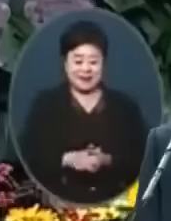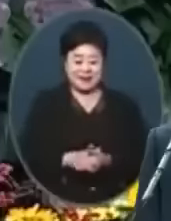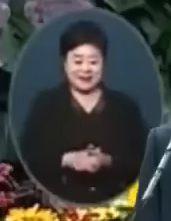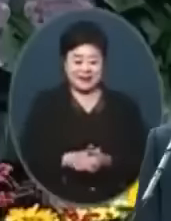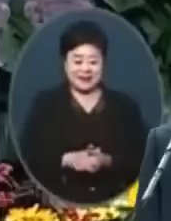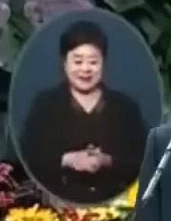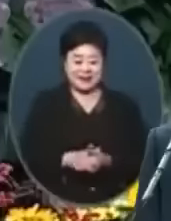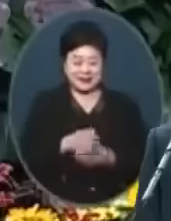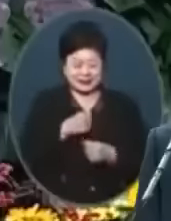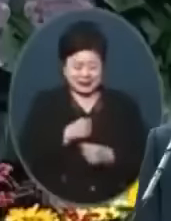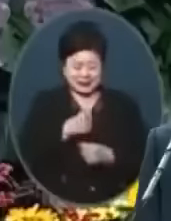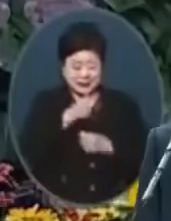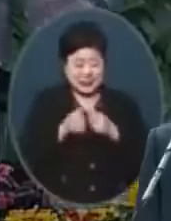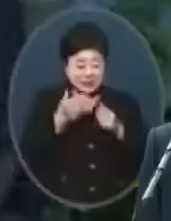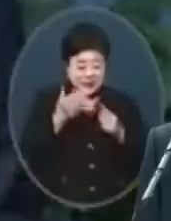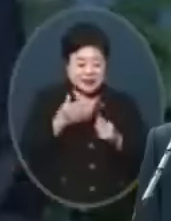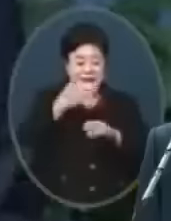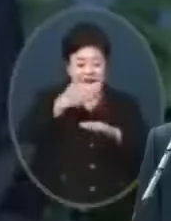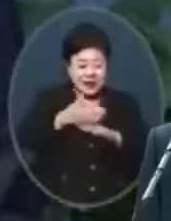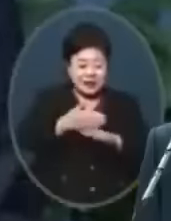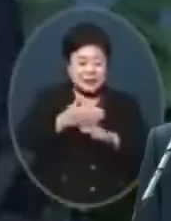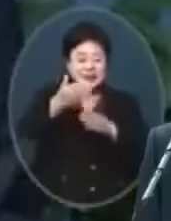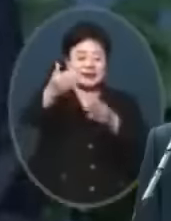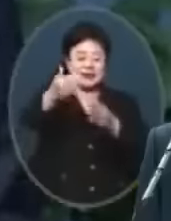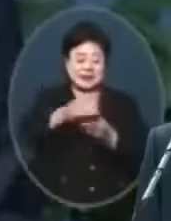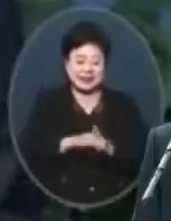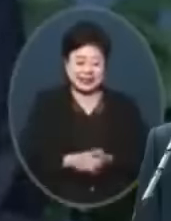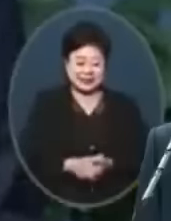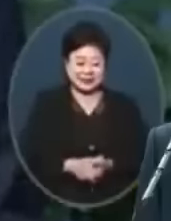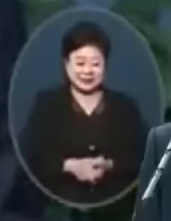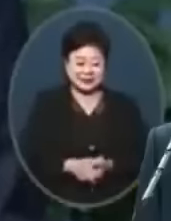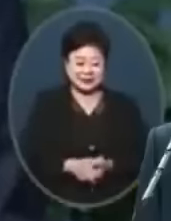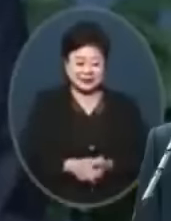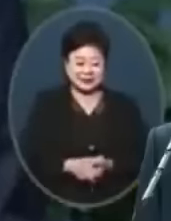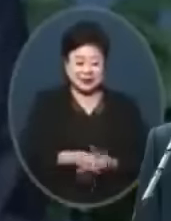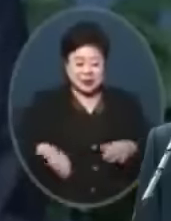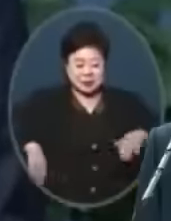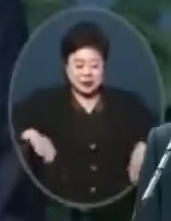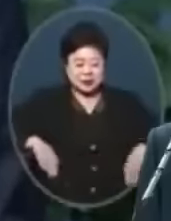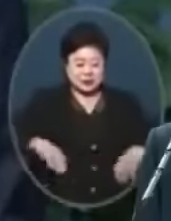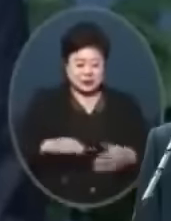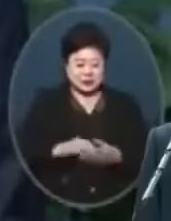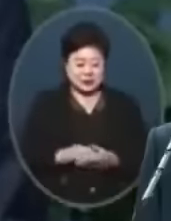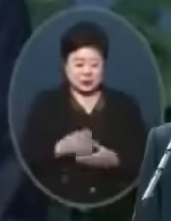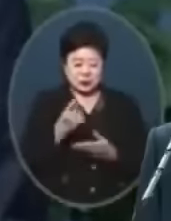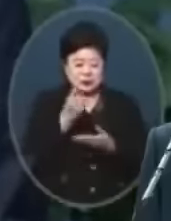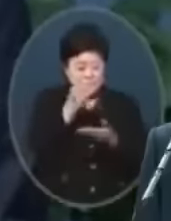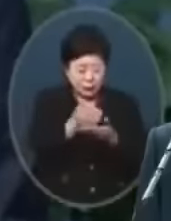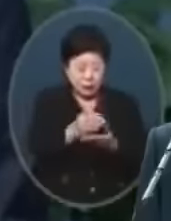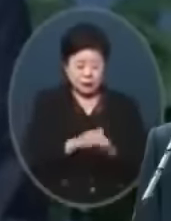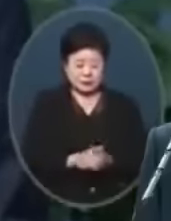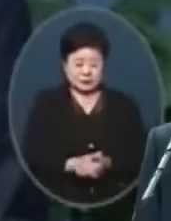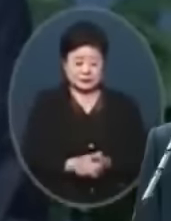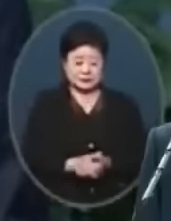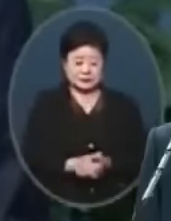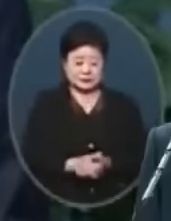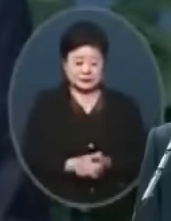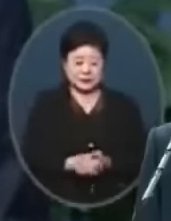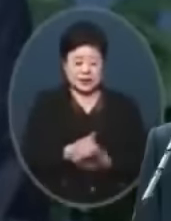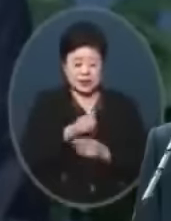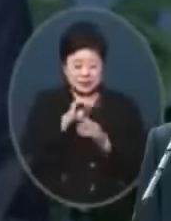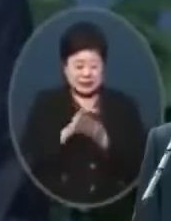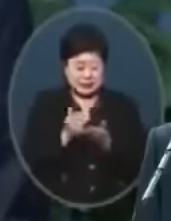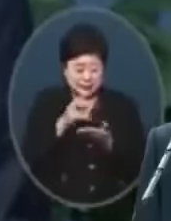꼭 지키며 하나님을 감사를 해야 될 것입니다. 빈손 들고 하나님 앞에 나오지 마라.